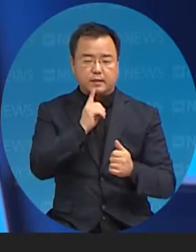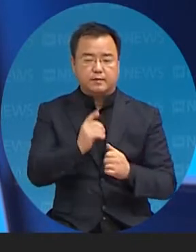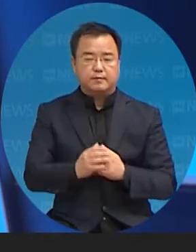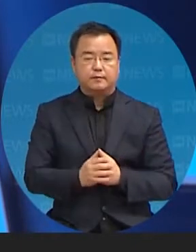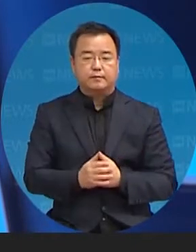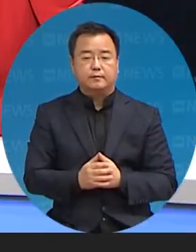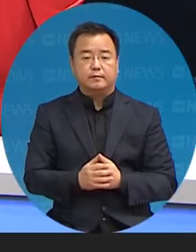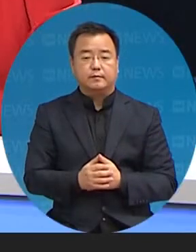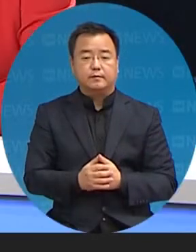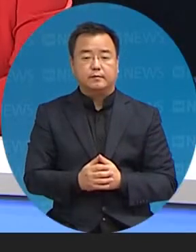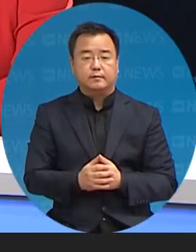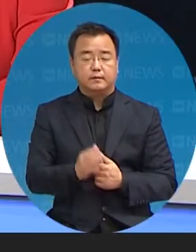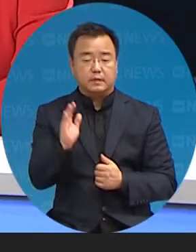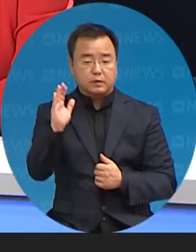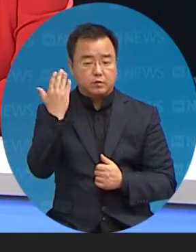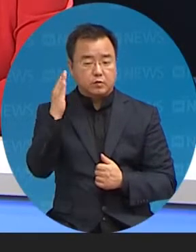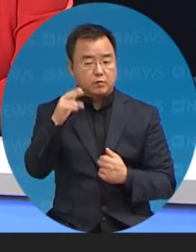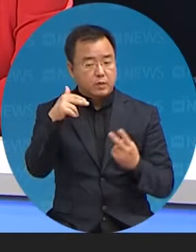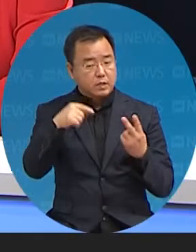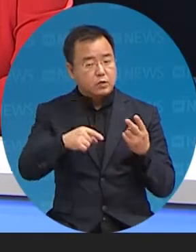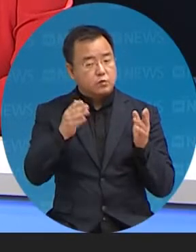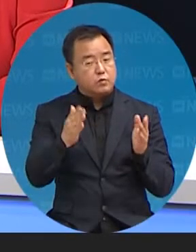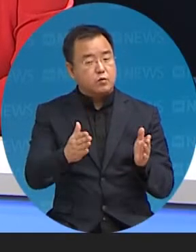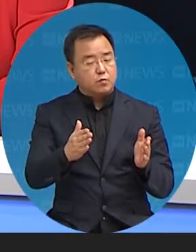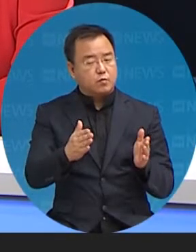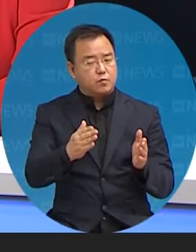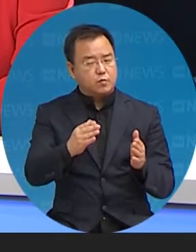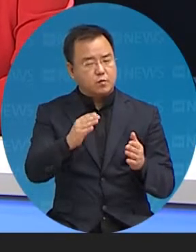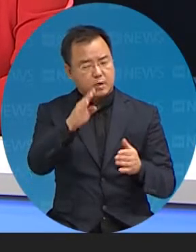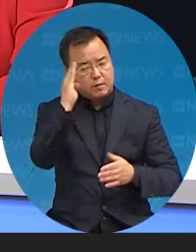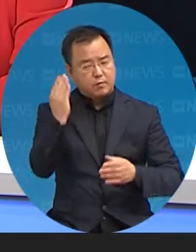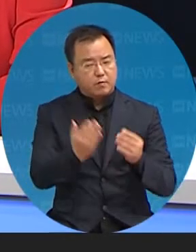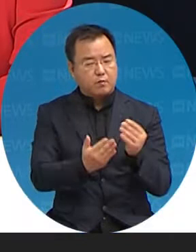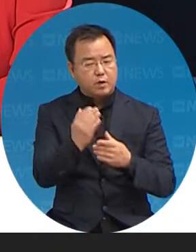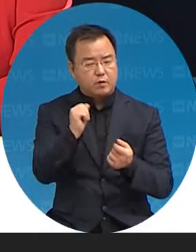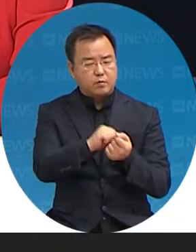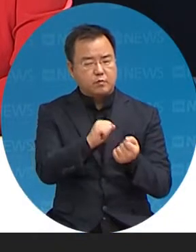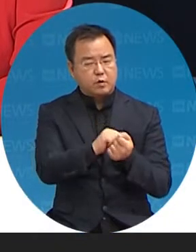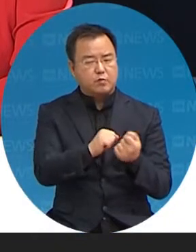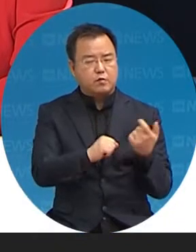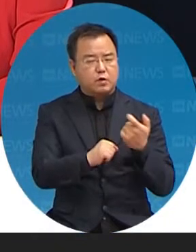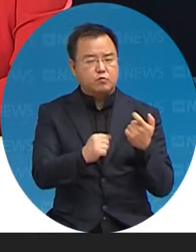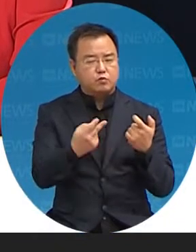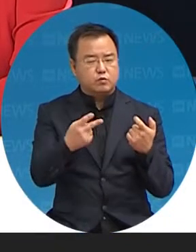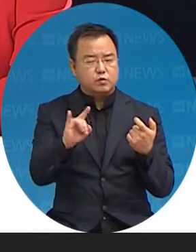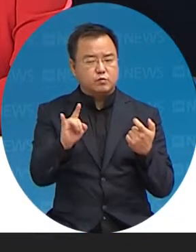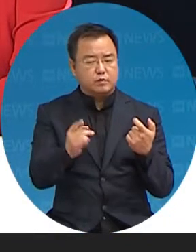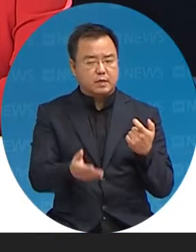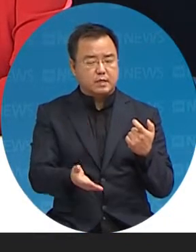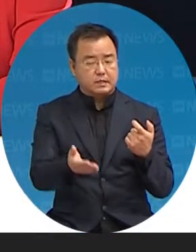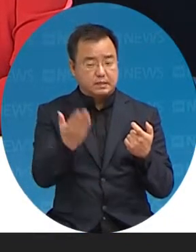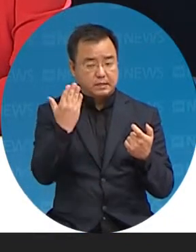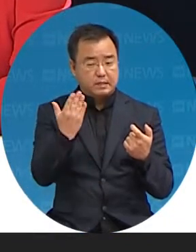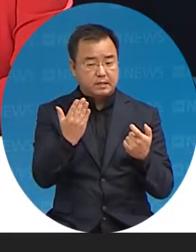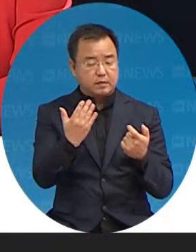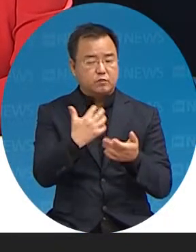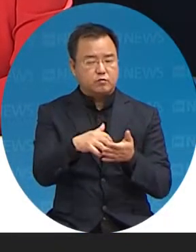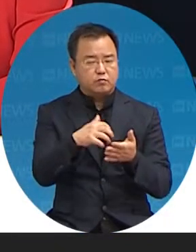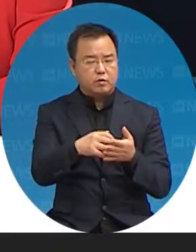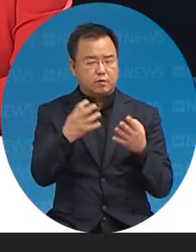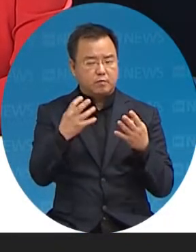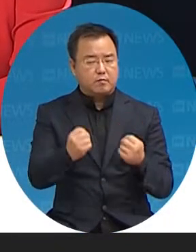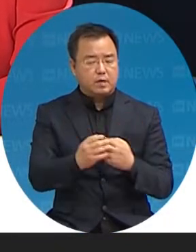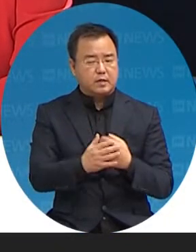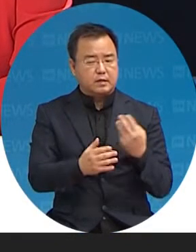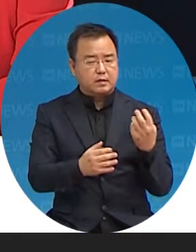4 최근 2주 동안 발생한 확충 자 가운데 60대 이상의 그 고령자 확진 자 비율이 좀 높거든요 30%